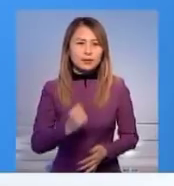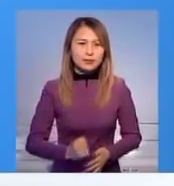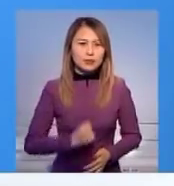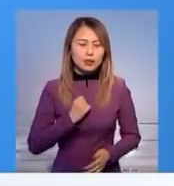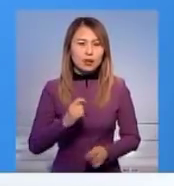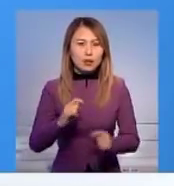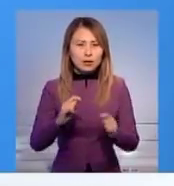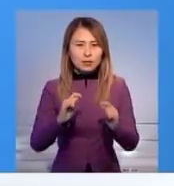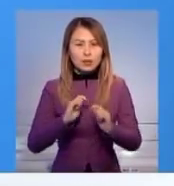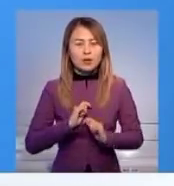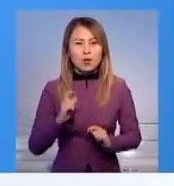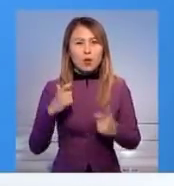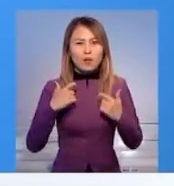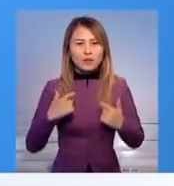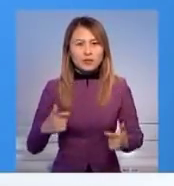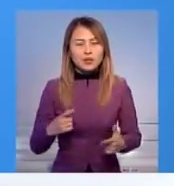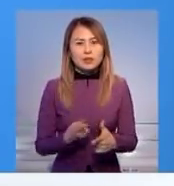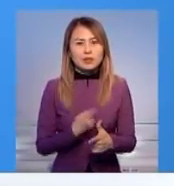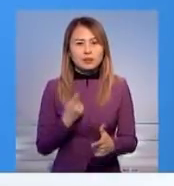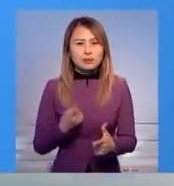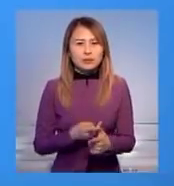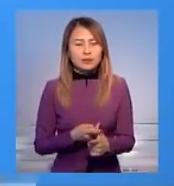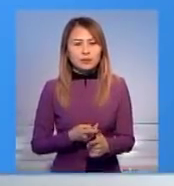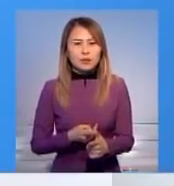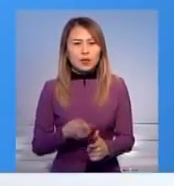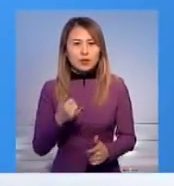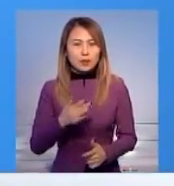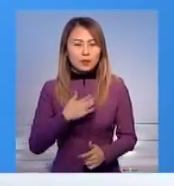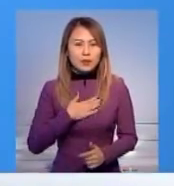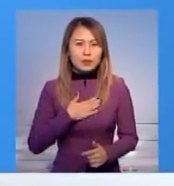офицер атағын алу ол үлкен құрмет. Біздің